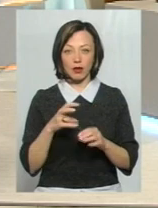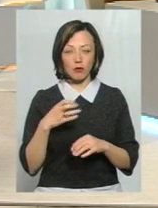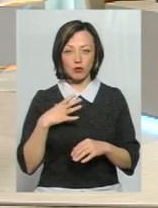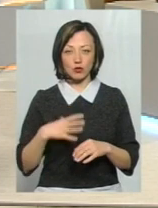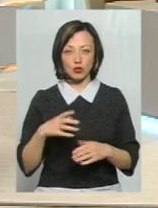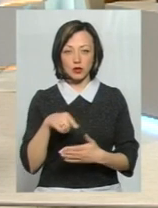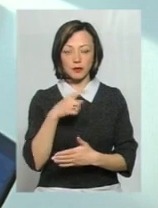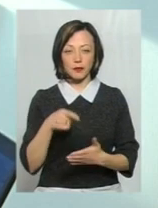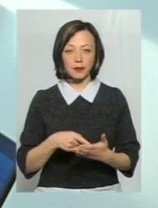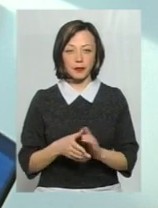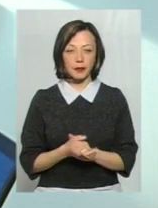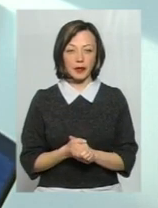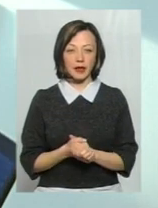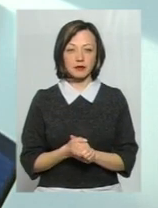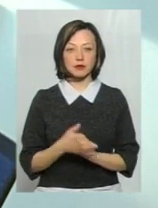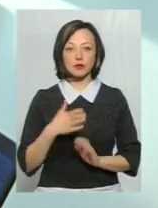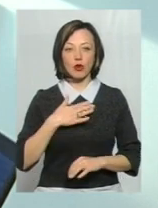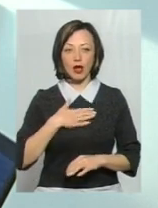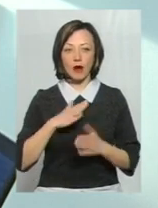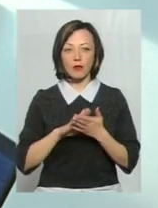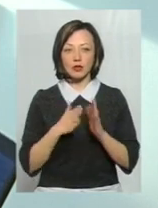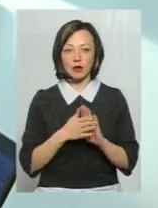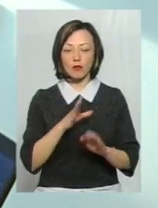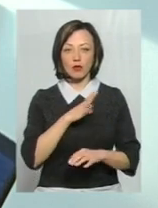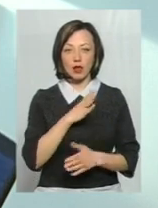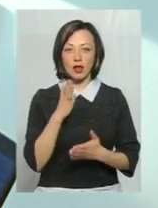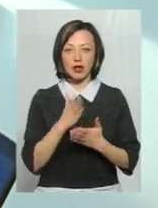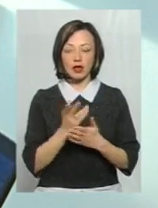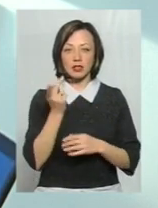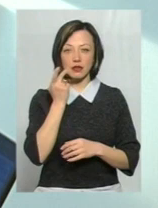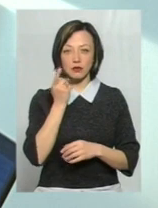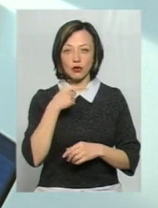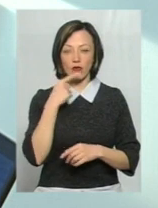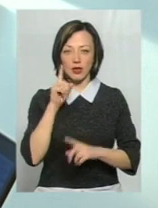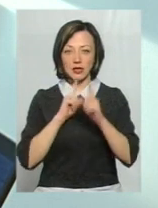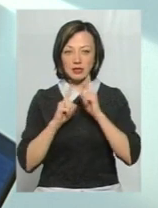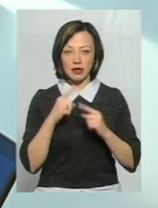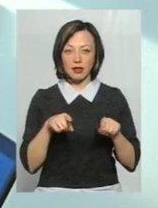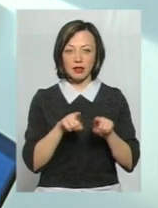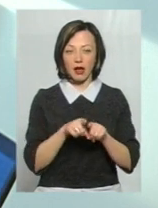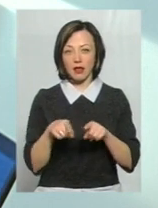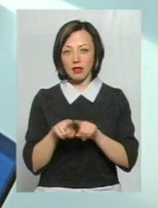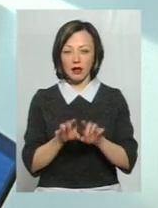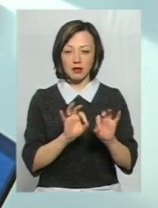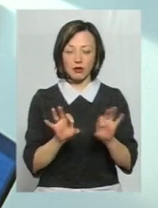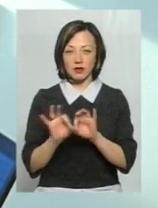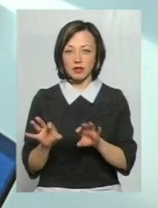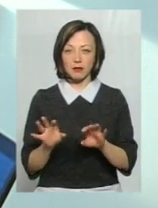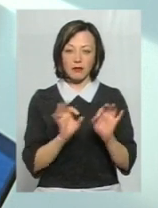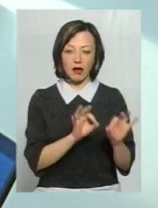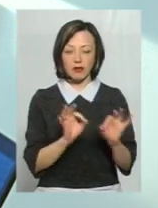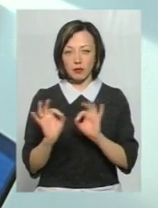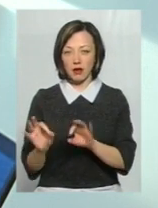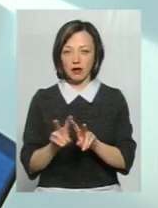Ви знаєте, моя позиція була, є, я завжди її говорю і на сесії обласної ради, і безумовно можна так і так трактувати. І це буде правильно, і це